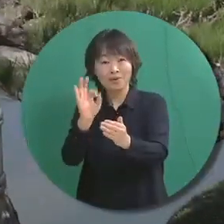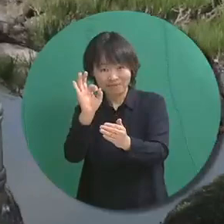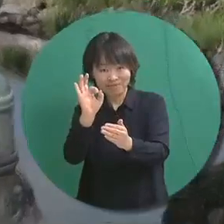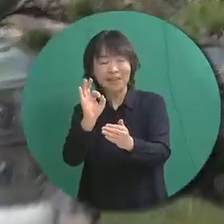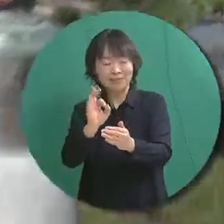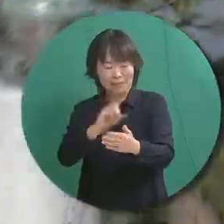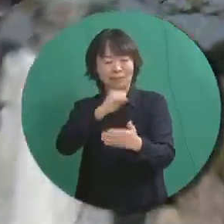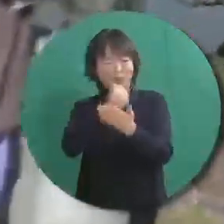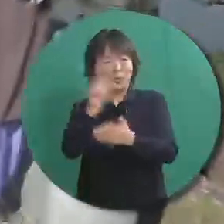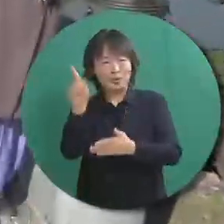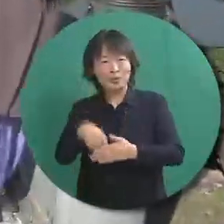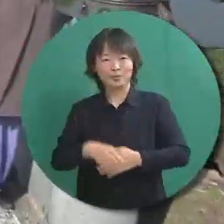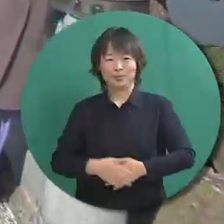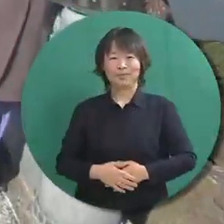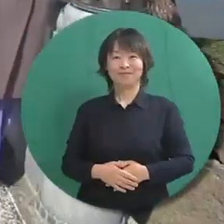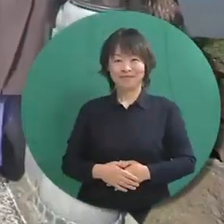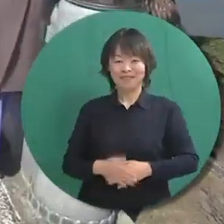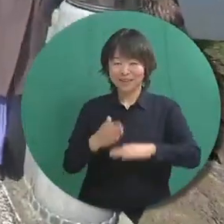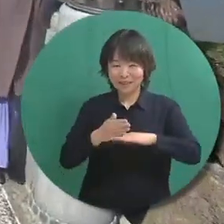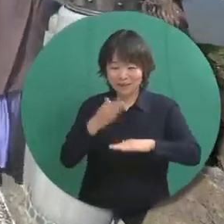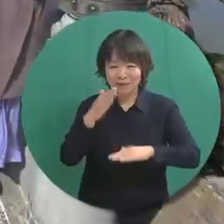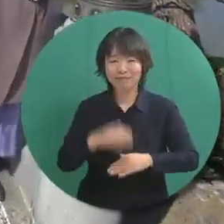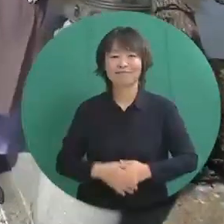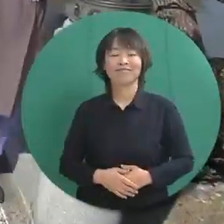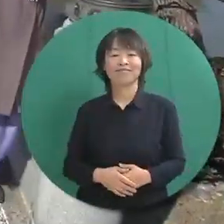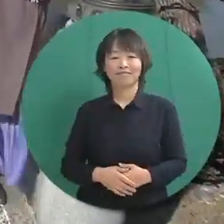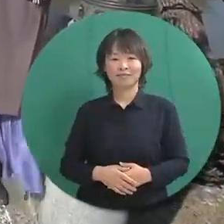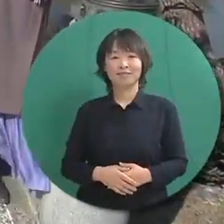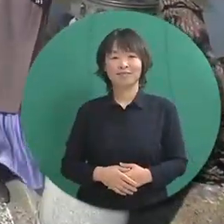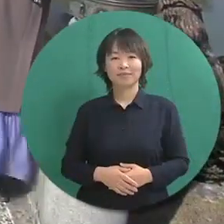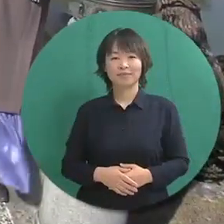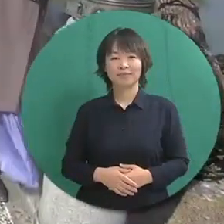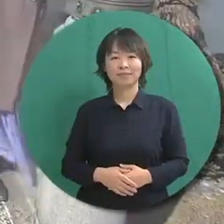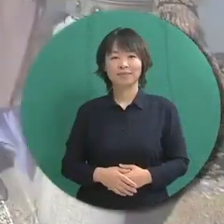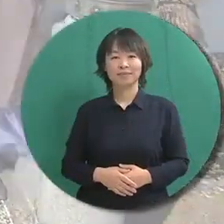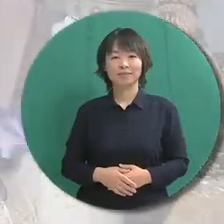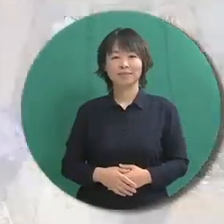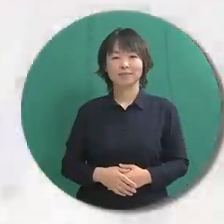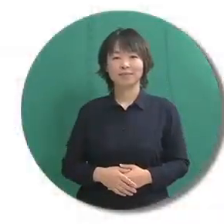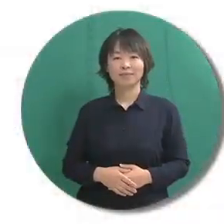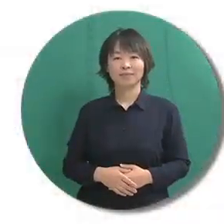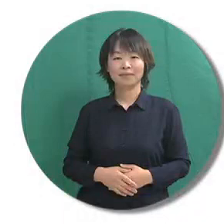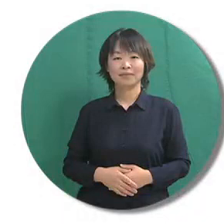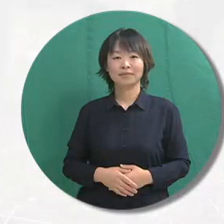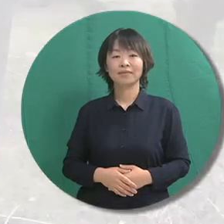いますかね？ 叶うと思います。 ありがとうございます。